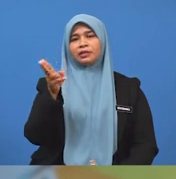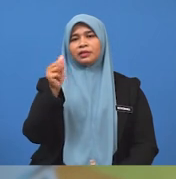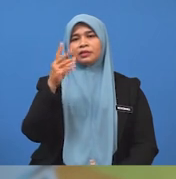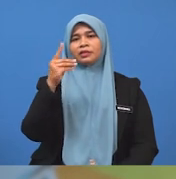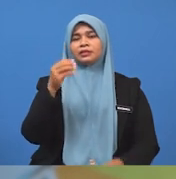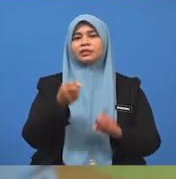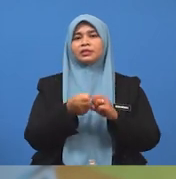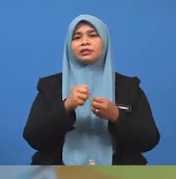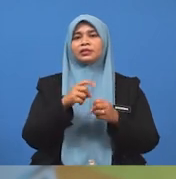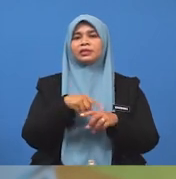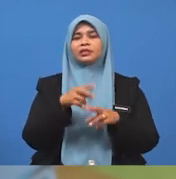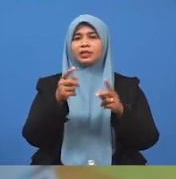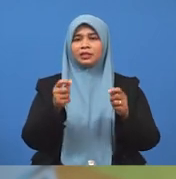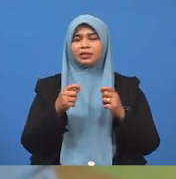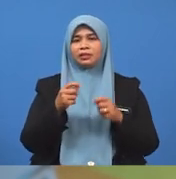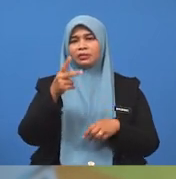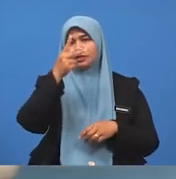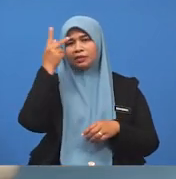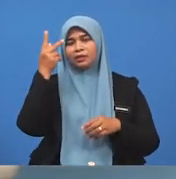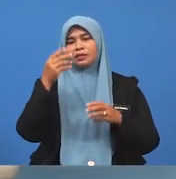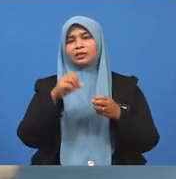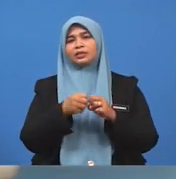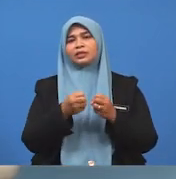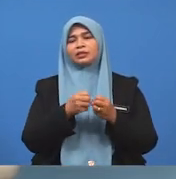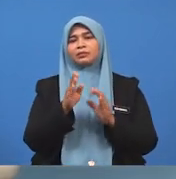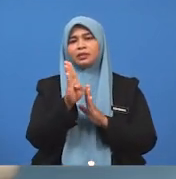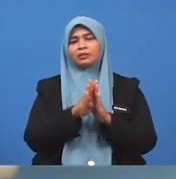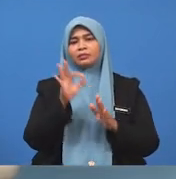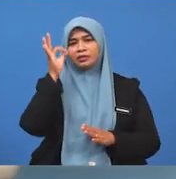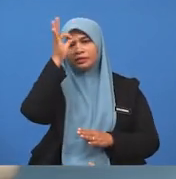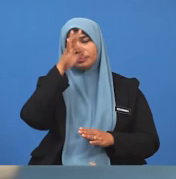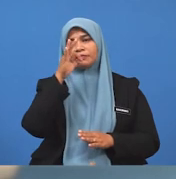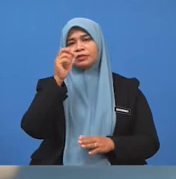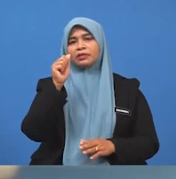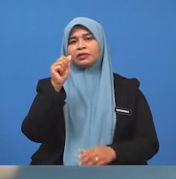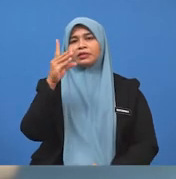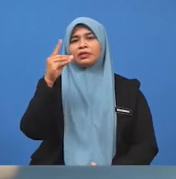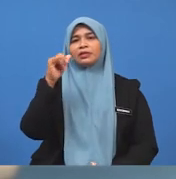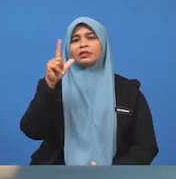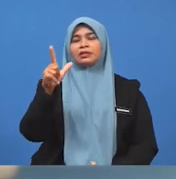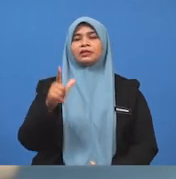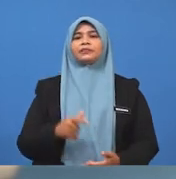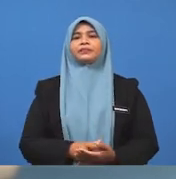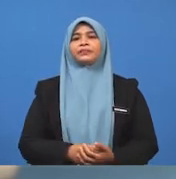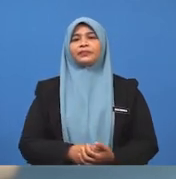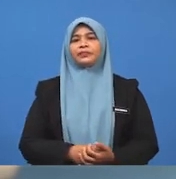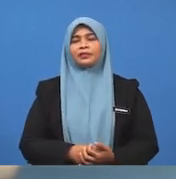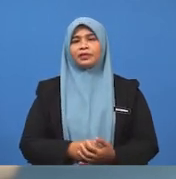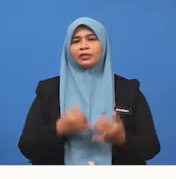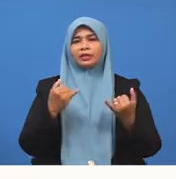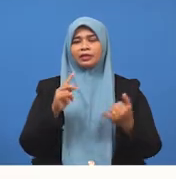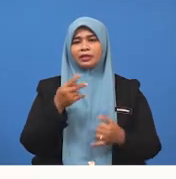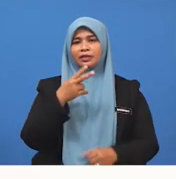semua sahabat bersifat adil malu kita teruskan pembelajaran tite dengan melihat